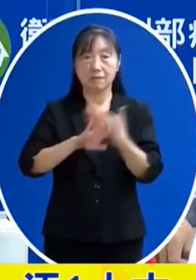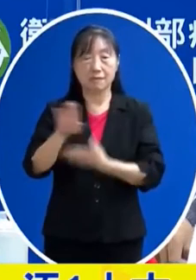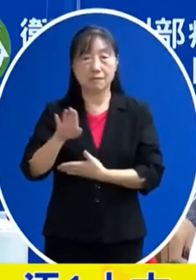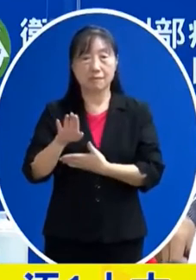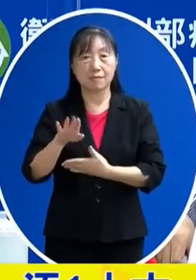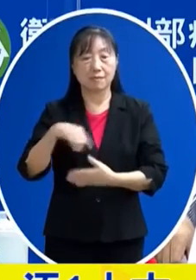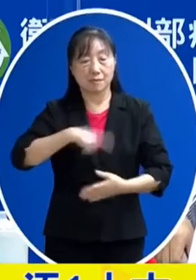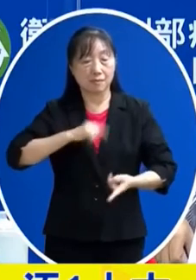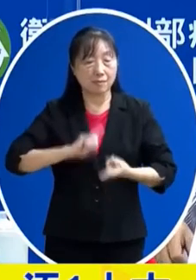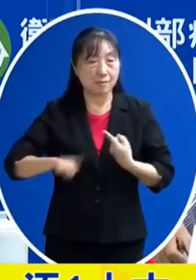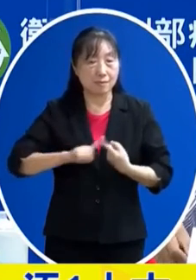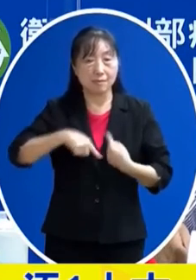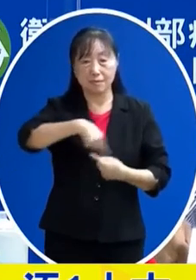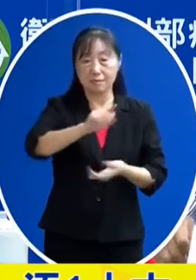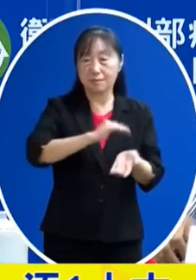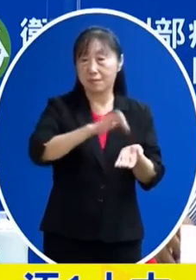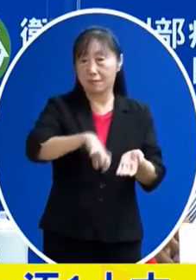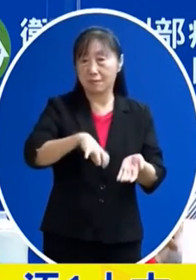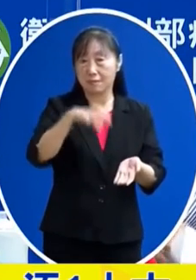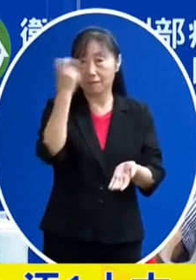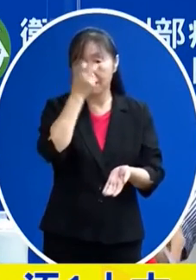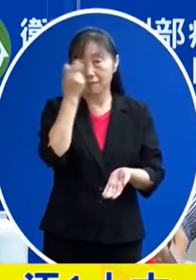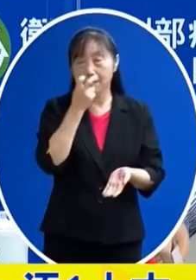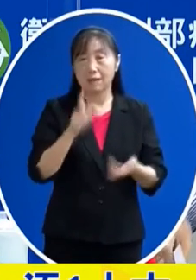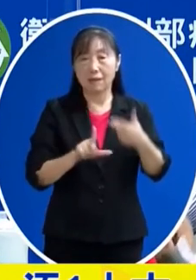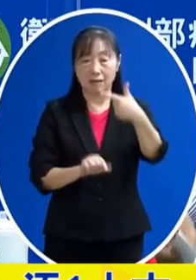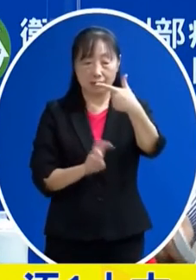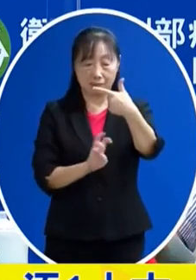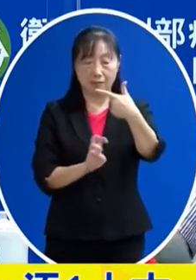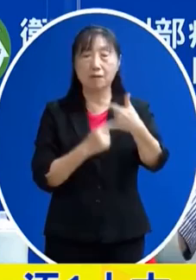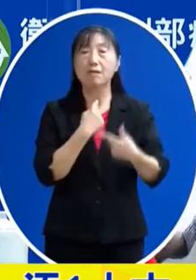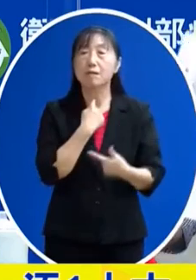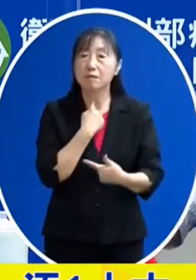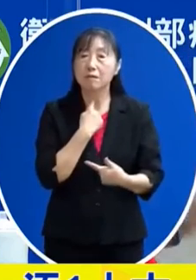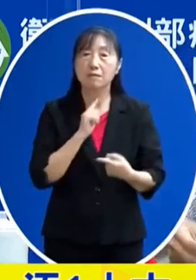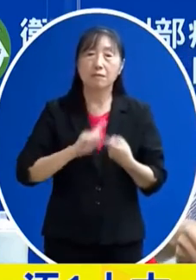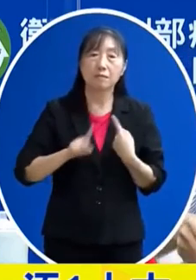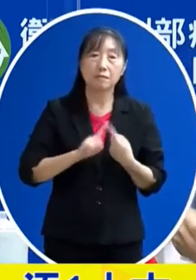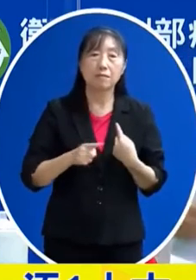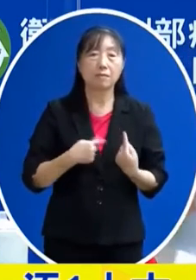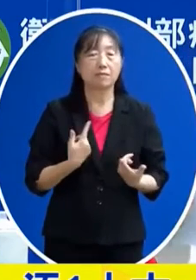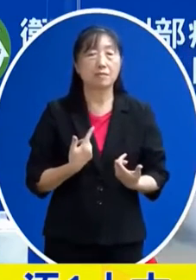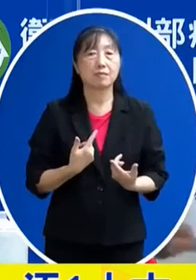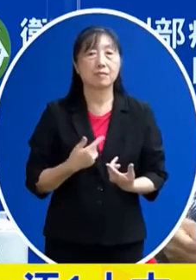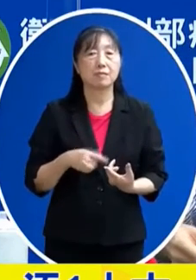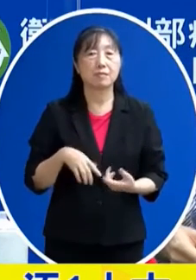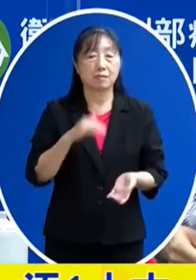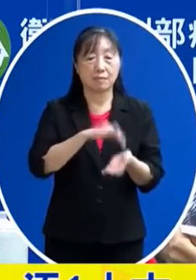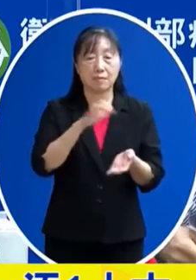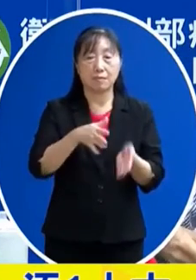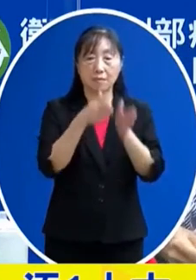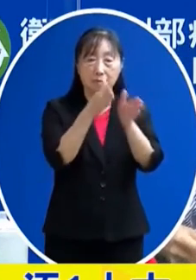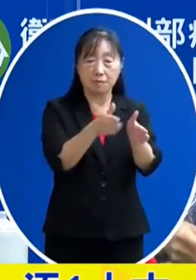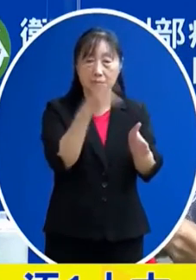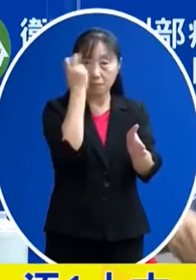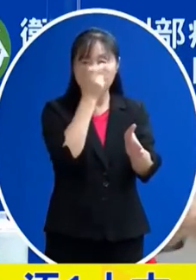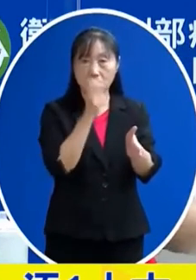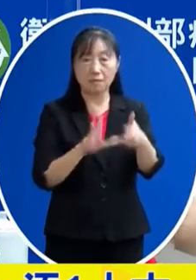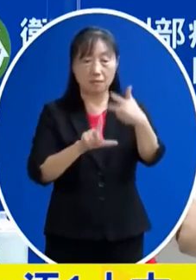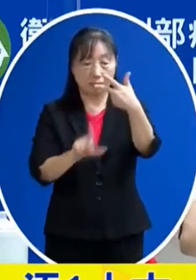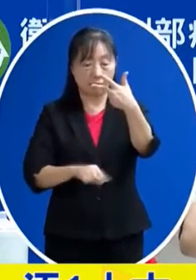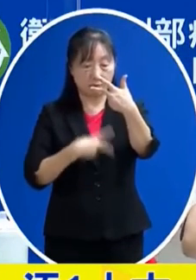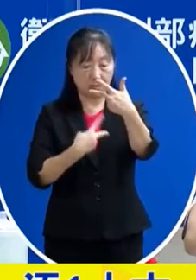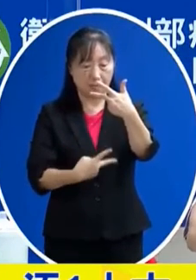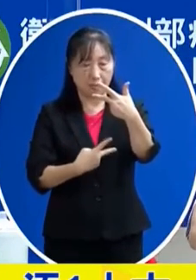来就医。那6月30有出现喉咙病症，那院方安排采检，7月2号确